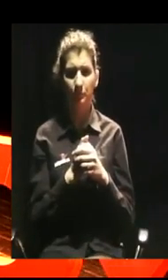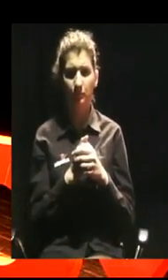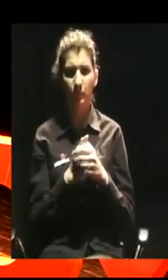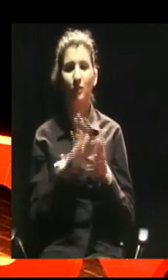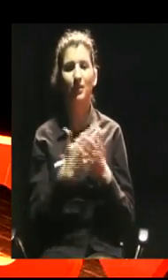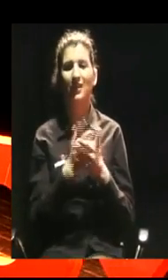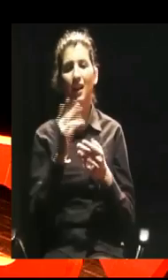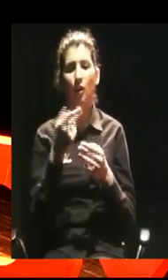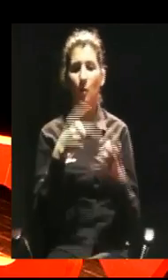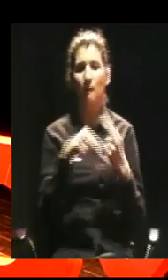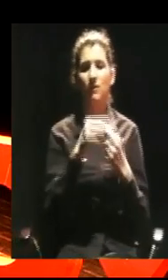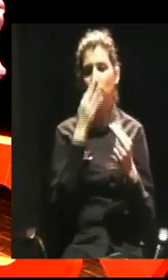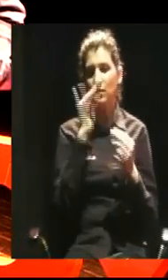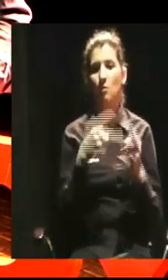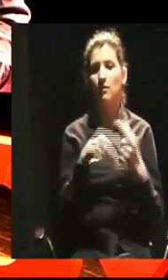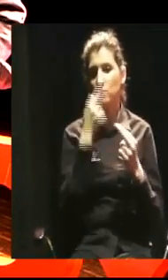no to jaka byłaby odpowiedź?